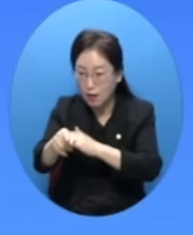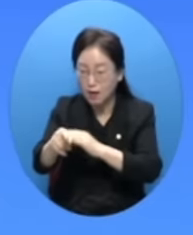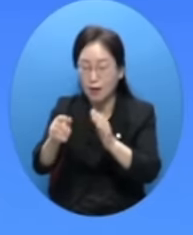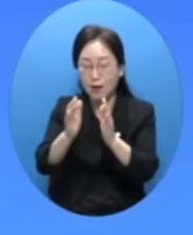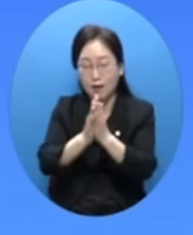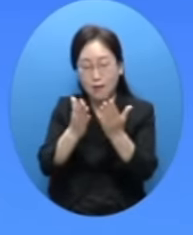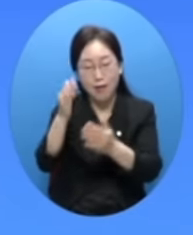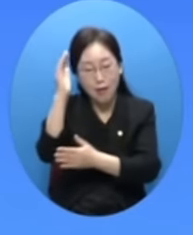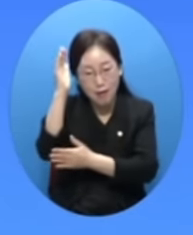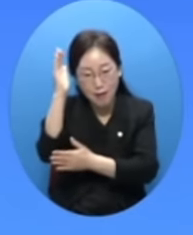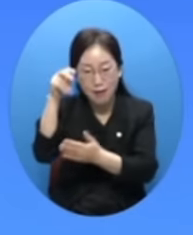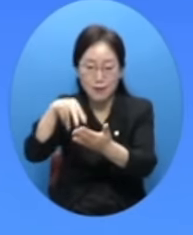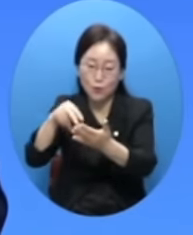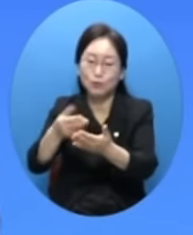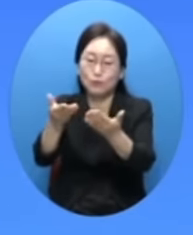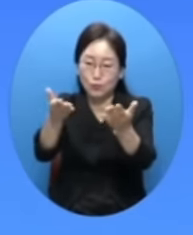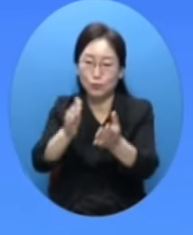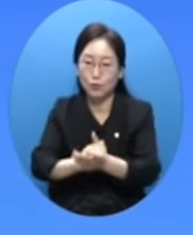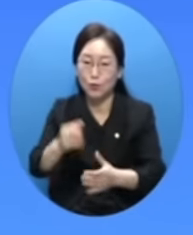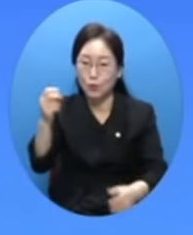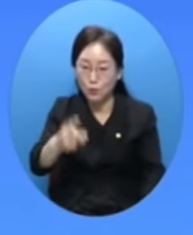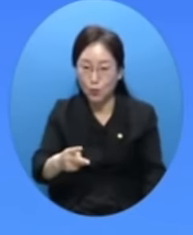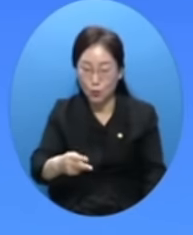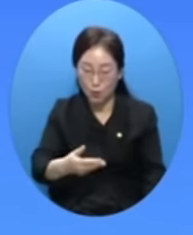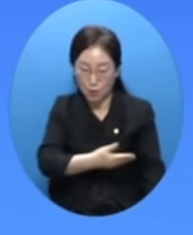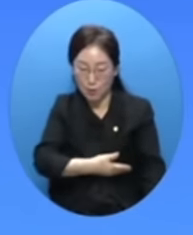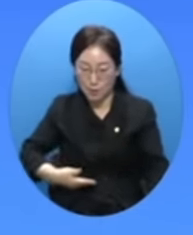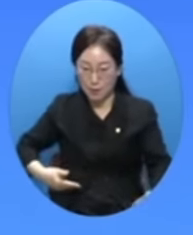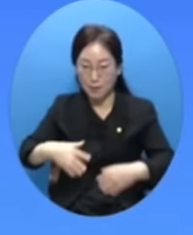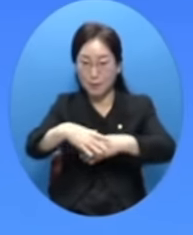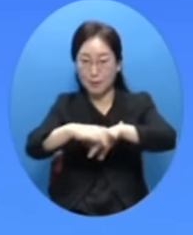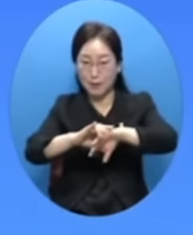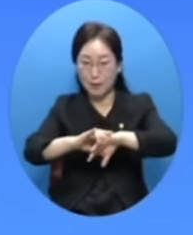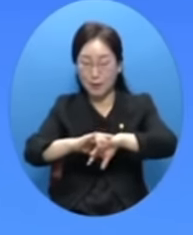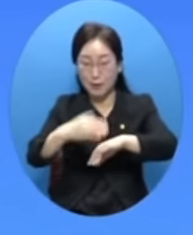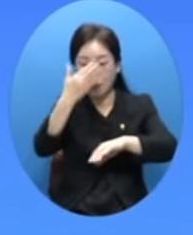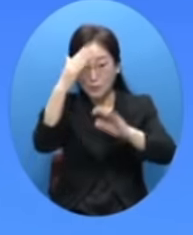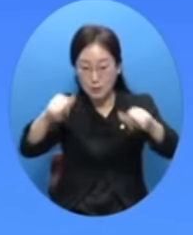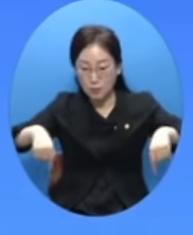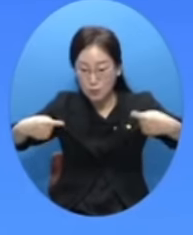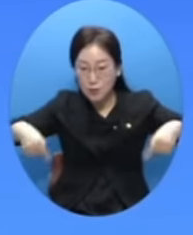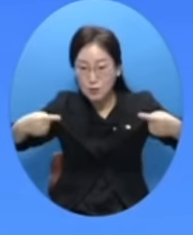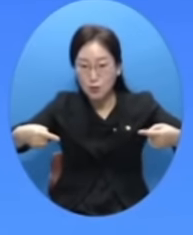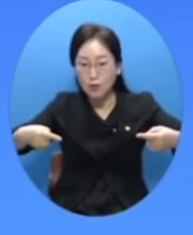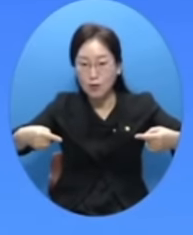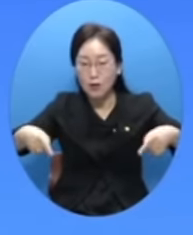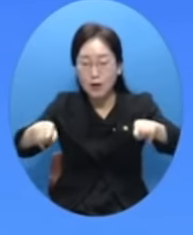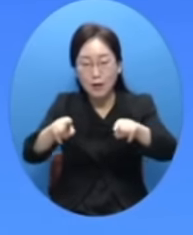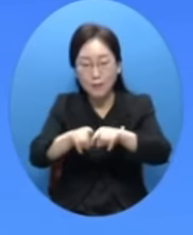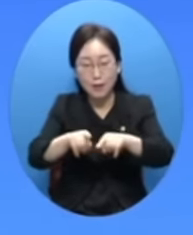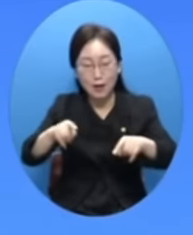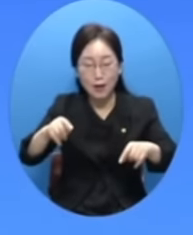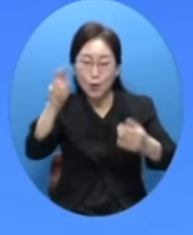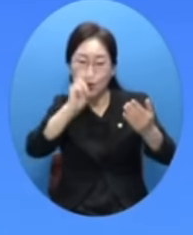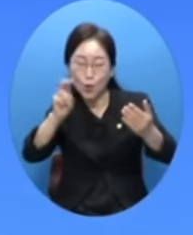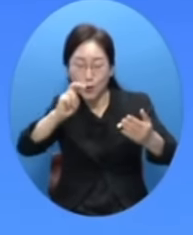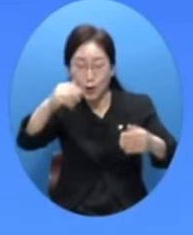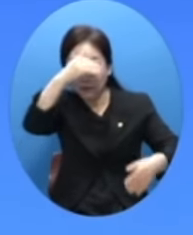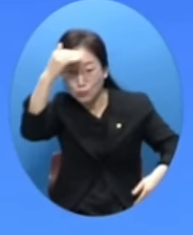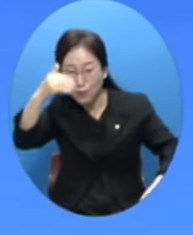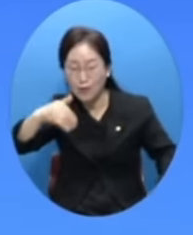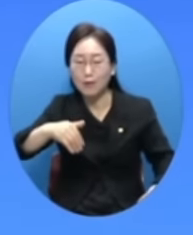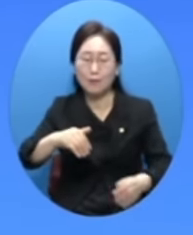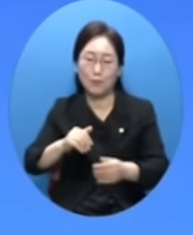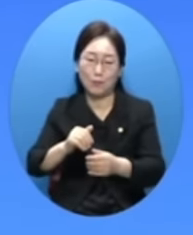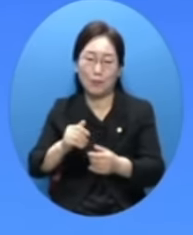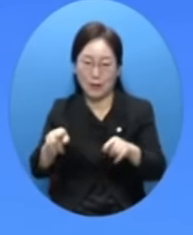하고요. 또 하반신이 마비된 청년은 휠체어 태워가고 같이 콘서트장에 가기도 하고 돈이